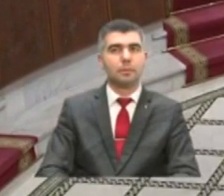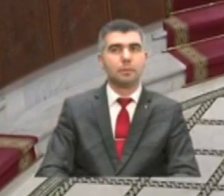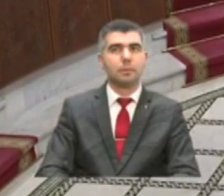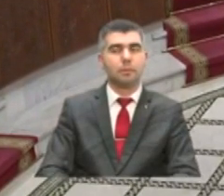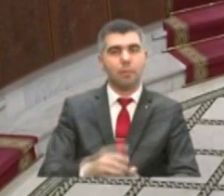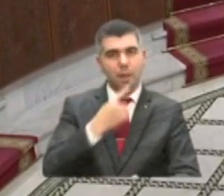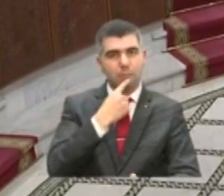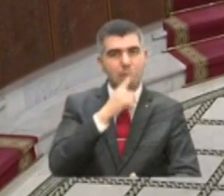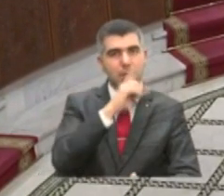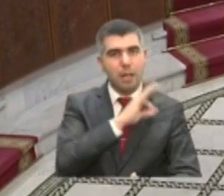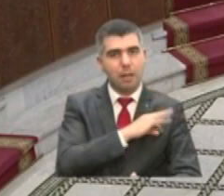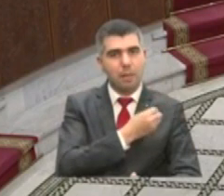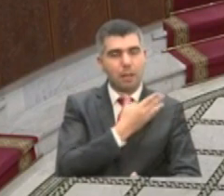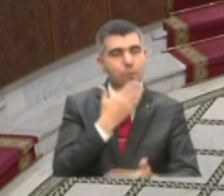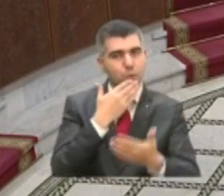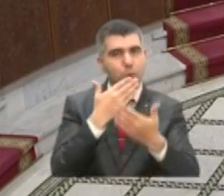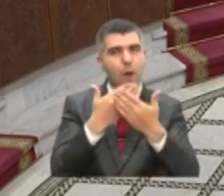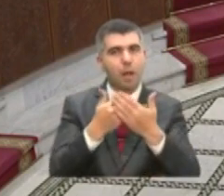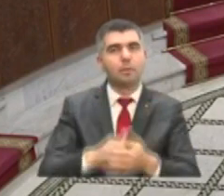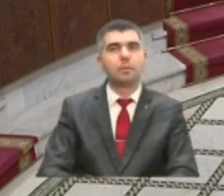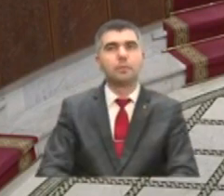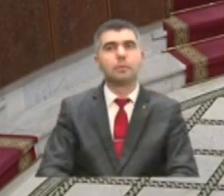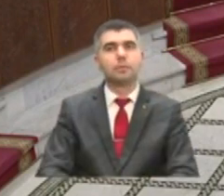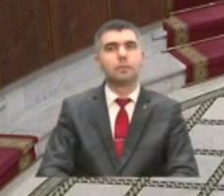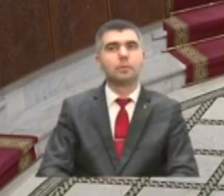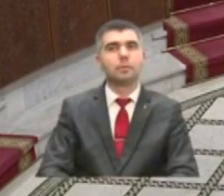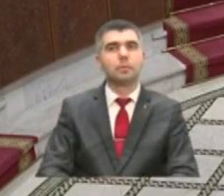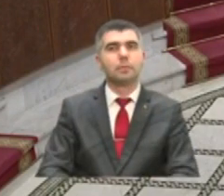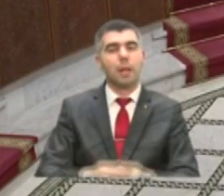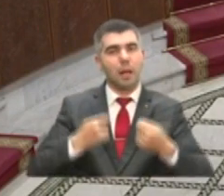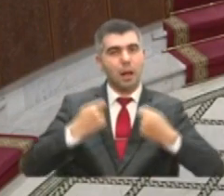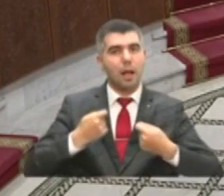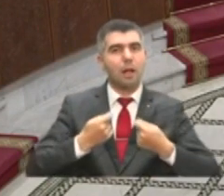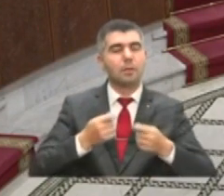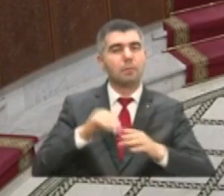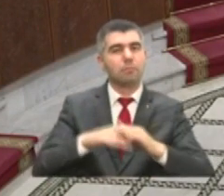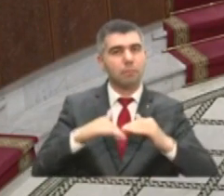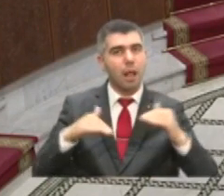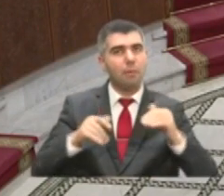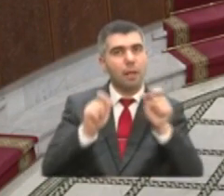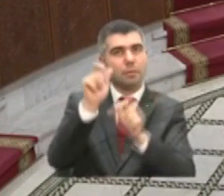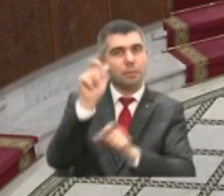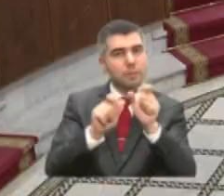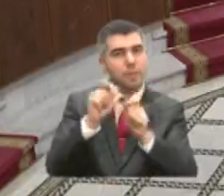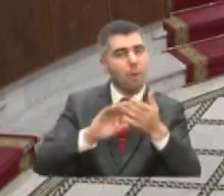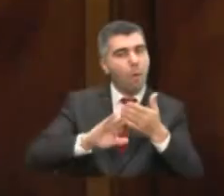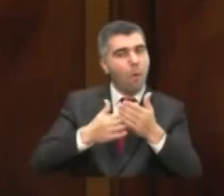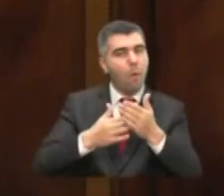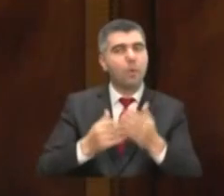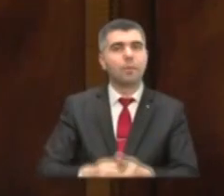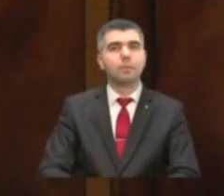بسم الله الرحمن الرحيم. شكرا جزيلا سيد الرئيس، السيدات والسادة النواب المحترمين.